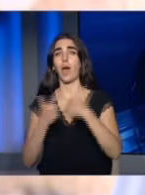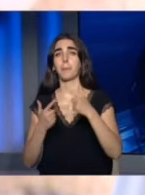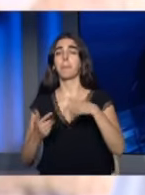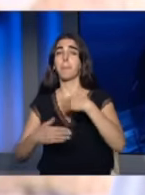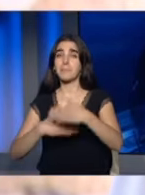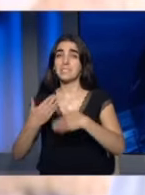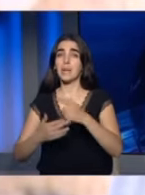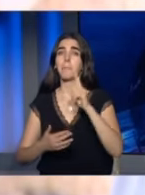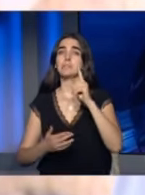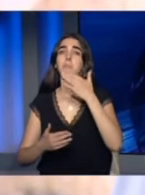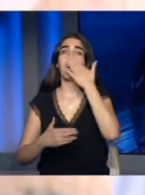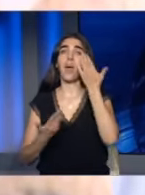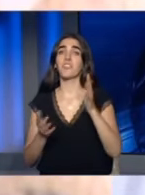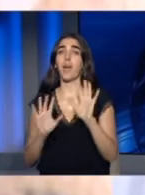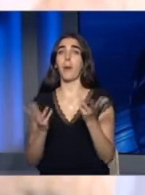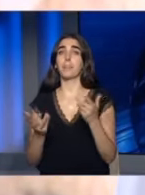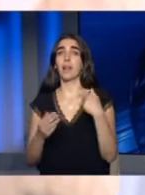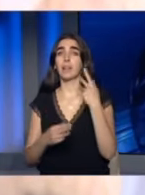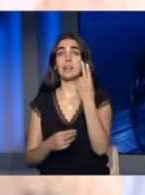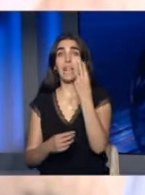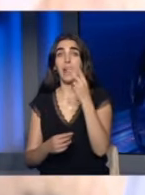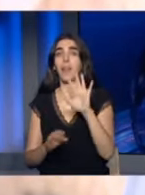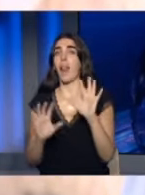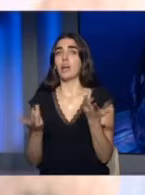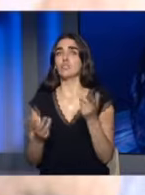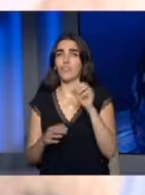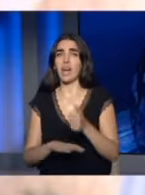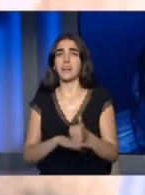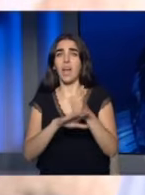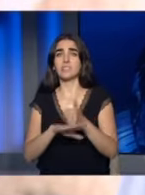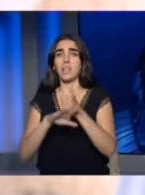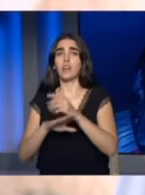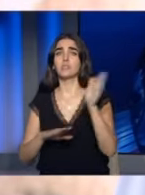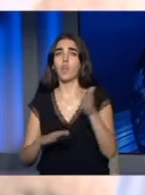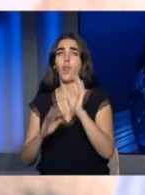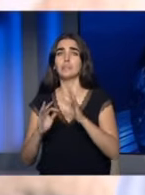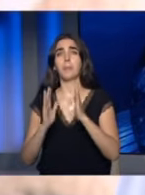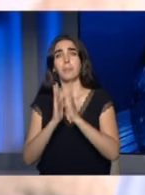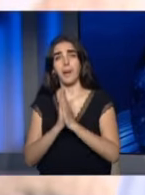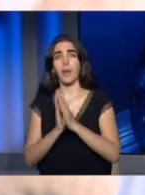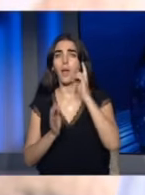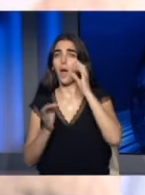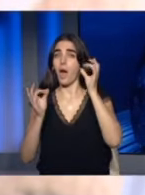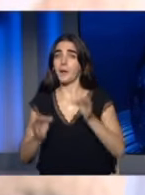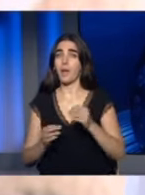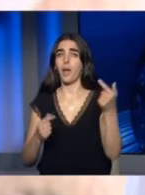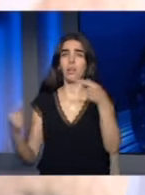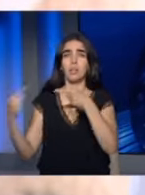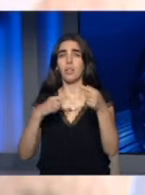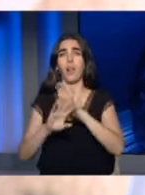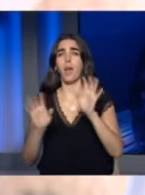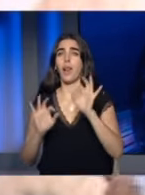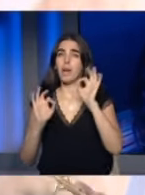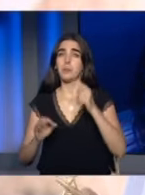انيا وبكل بلدان العالم في 52 حرب عم بتصير بس ماعرف به الاثنين ليش لانه في رؤساء هذا الدهر